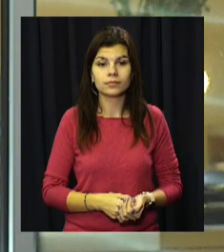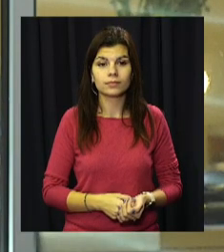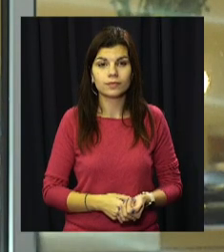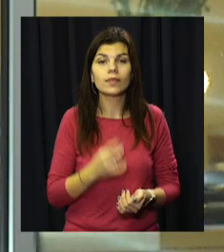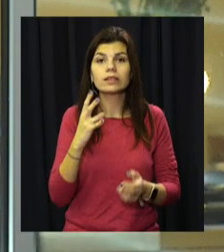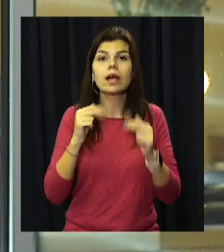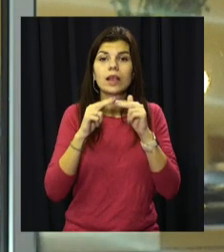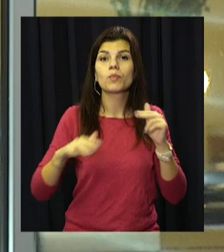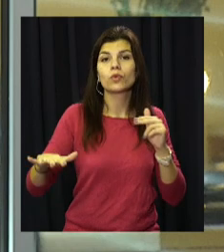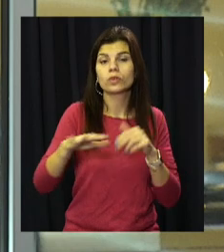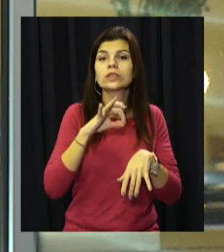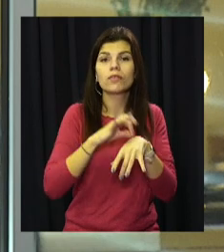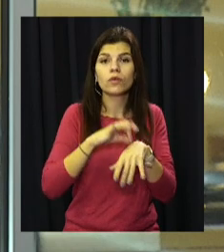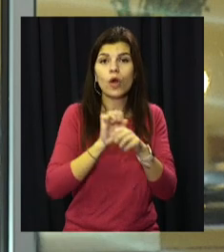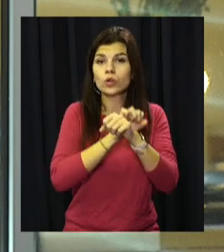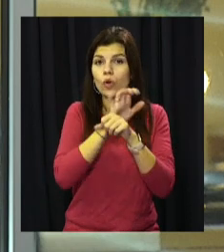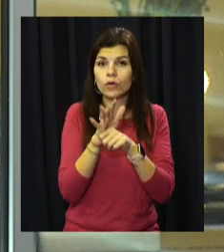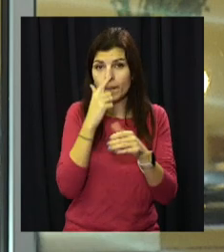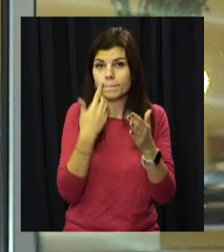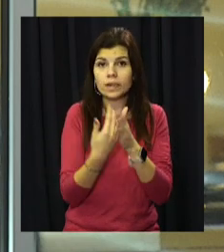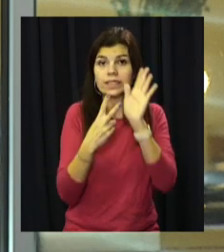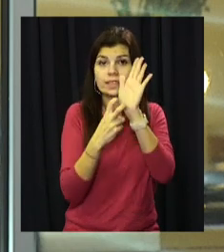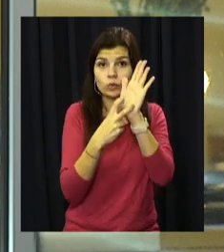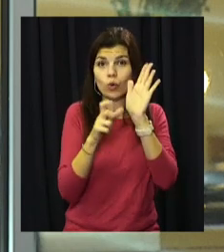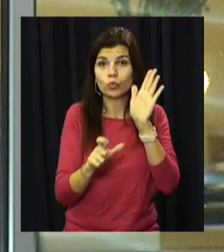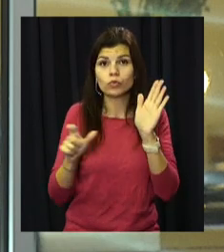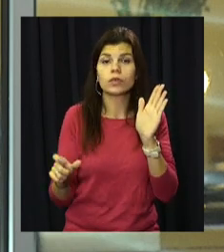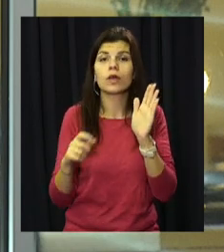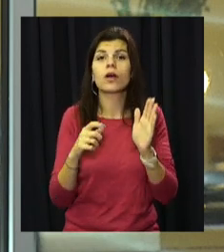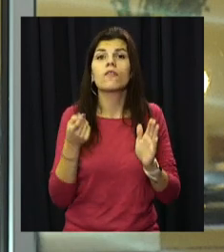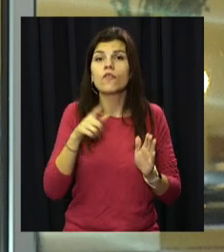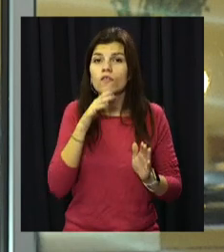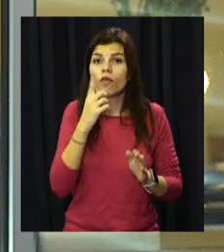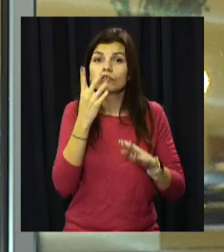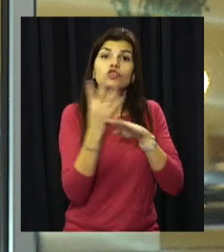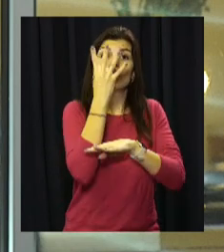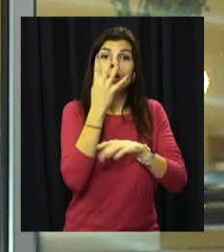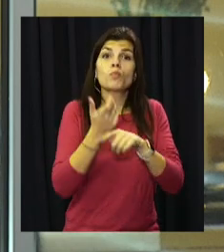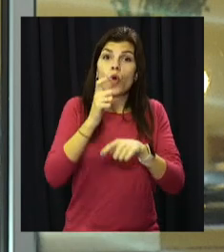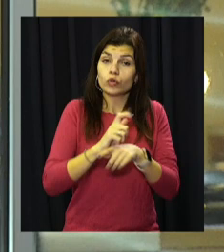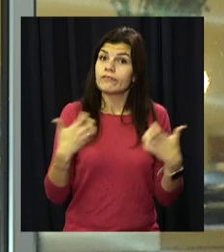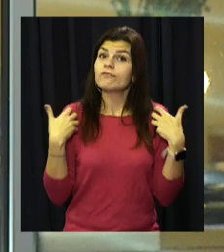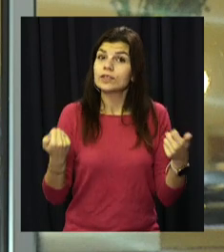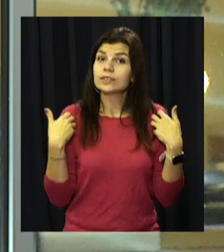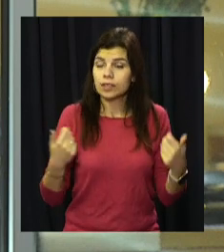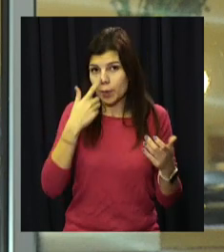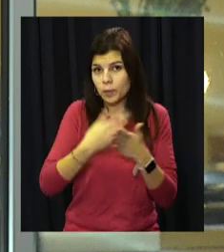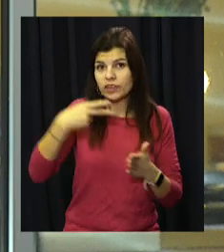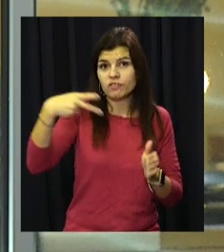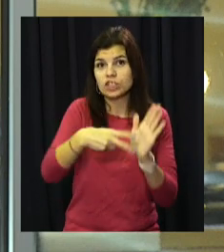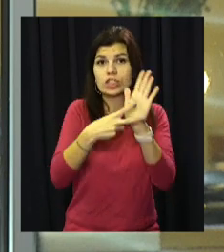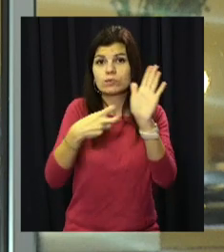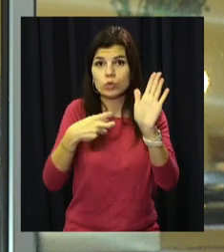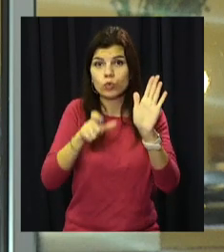На Дніпропетровщині захворіли на коронавірус майже 700 людей, водночас вчетверо більше одужали – практично